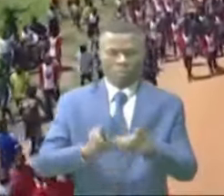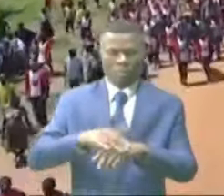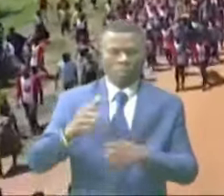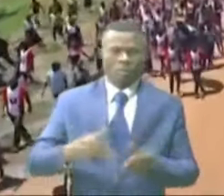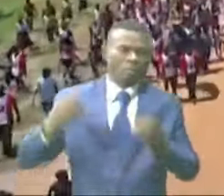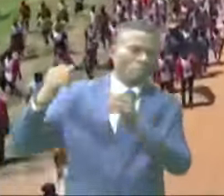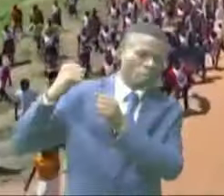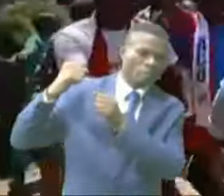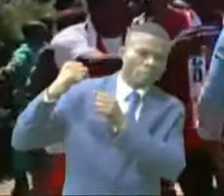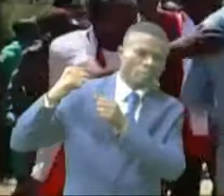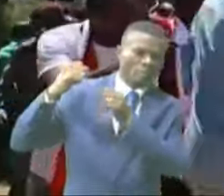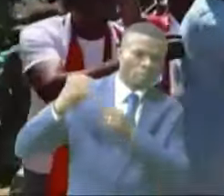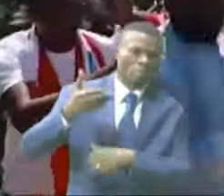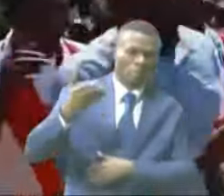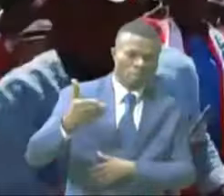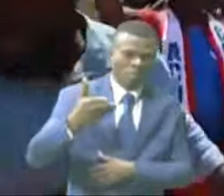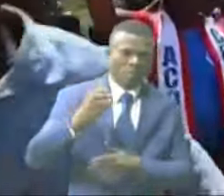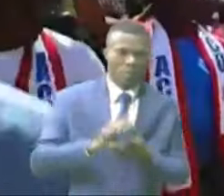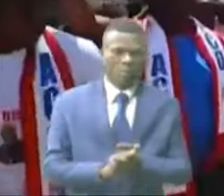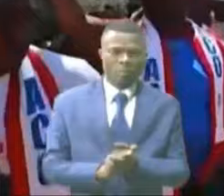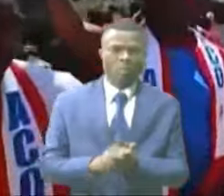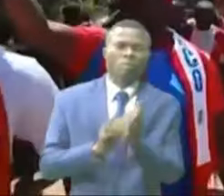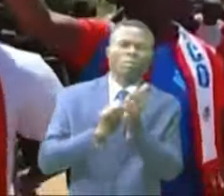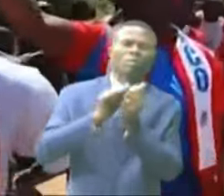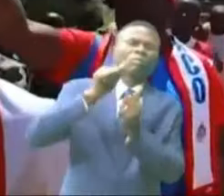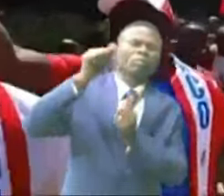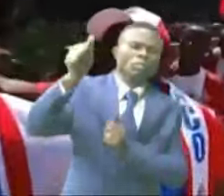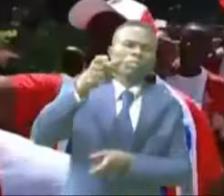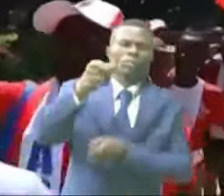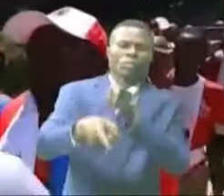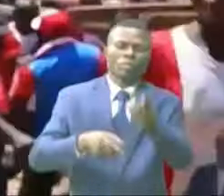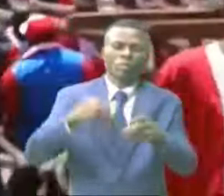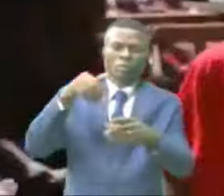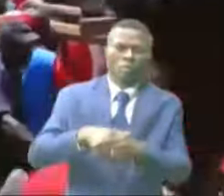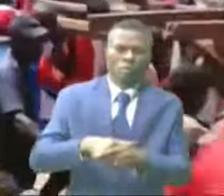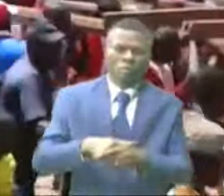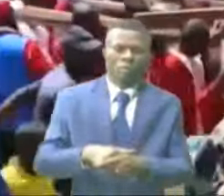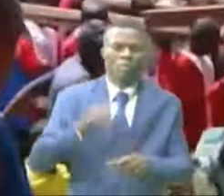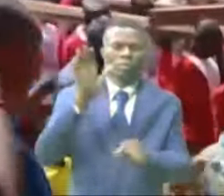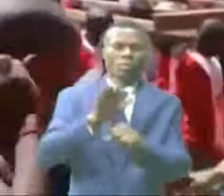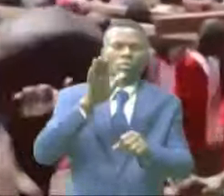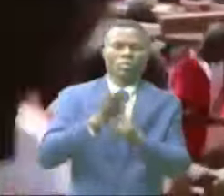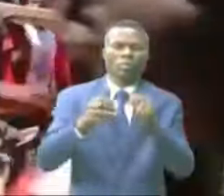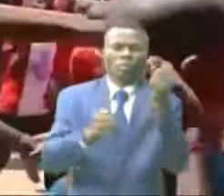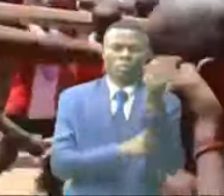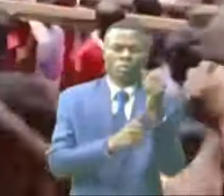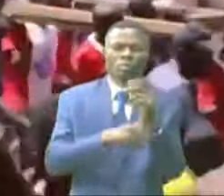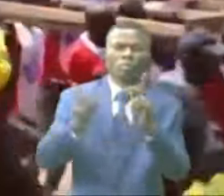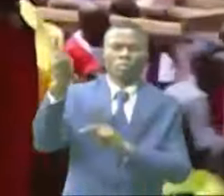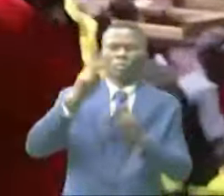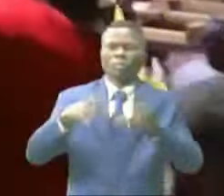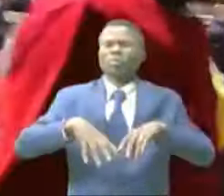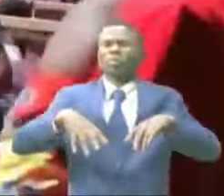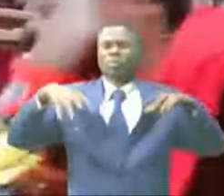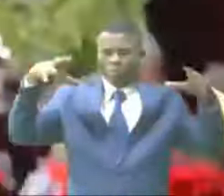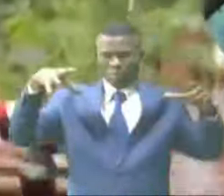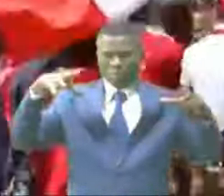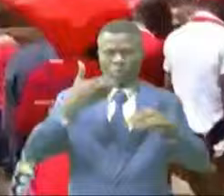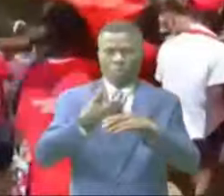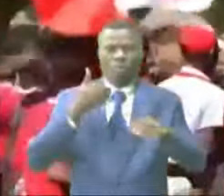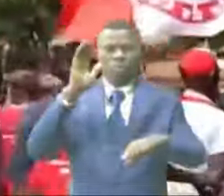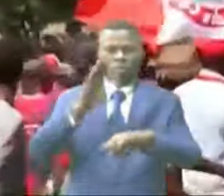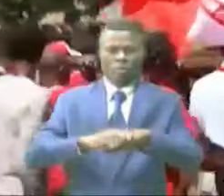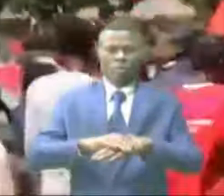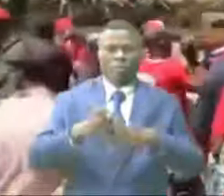l'équipoy, Danny Banza Maloba a effectué des dizaines de kilomètres plongé dans un bain de foule d'une population à liesse avant